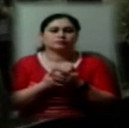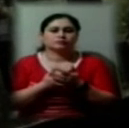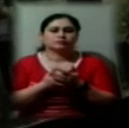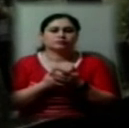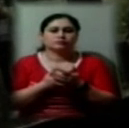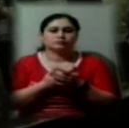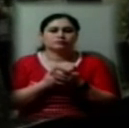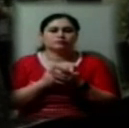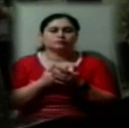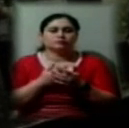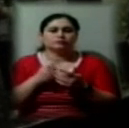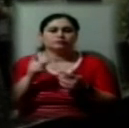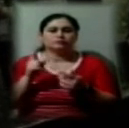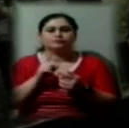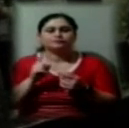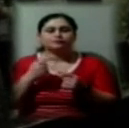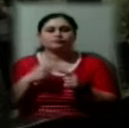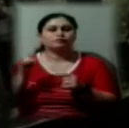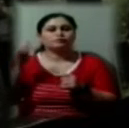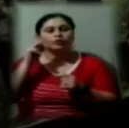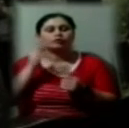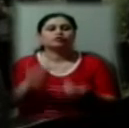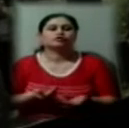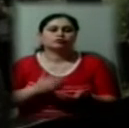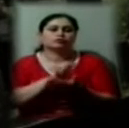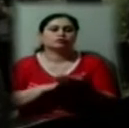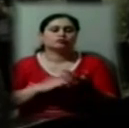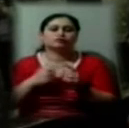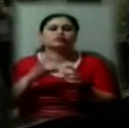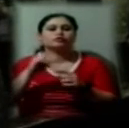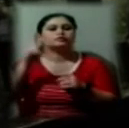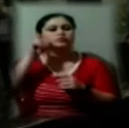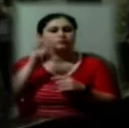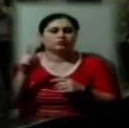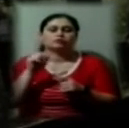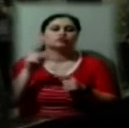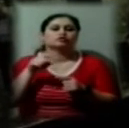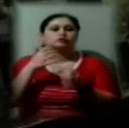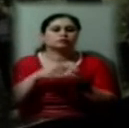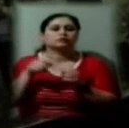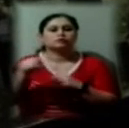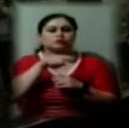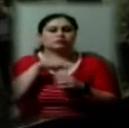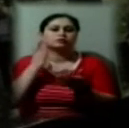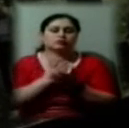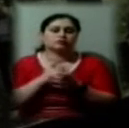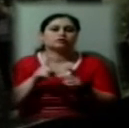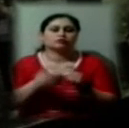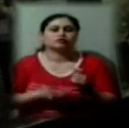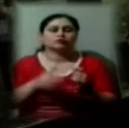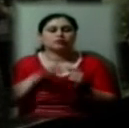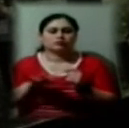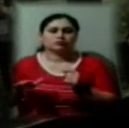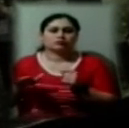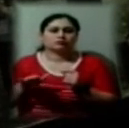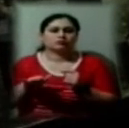школярам, які навчаються, живуть в нашому місті, щоб вони знали, що серед них живуть такі діти,